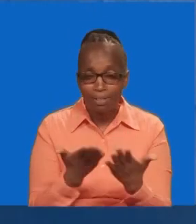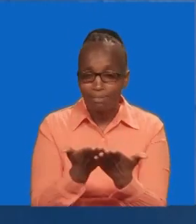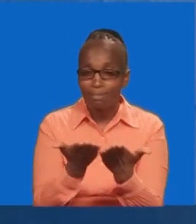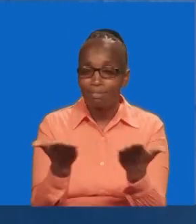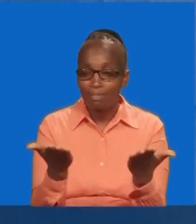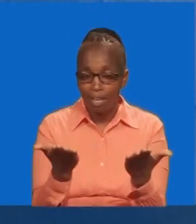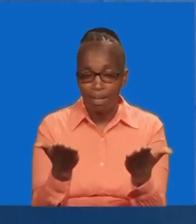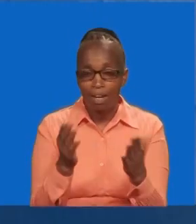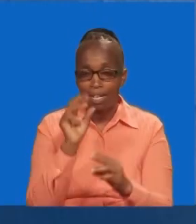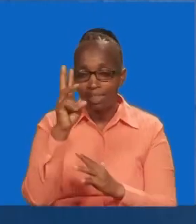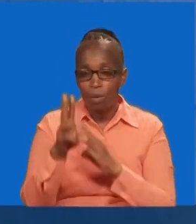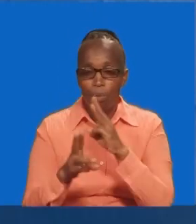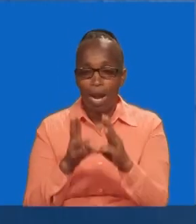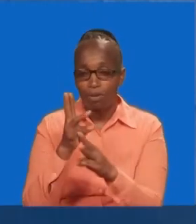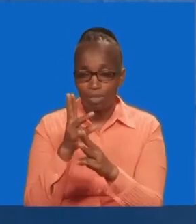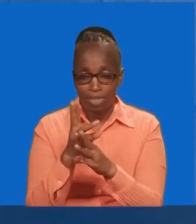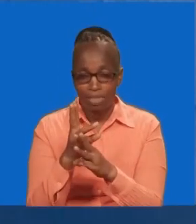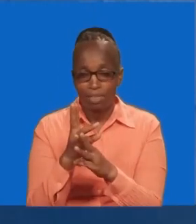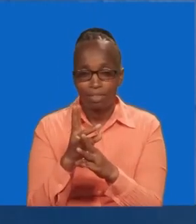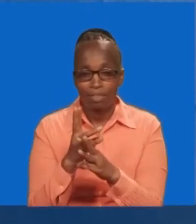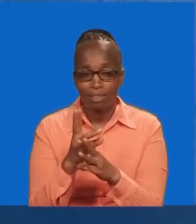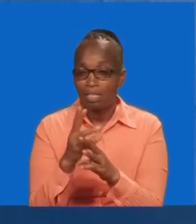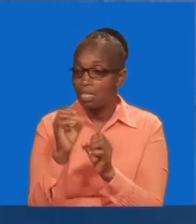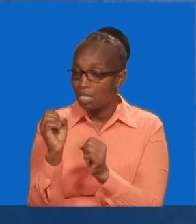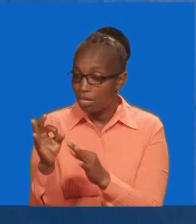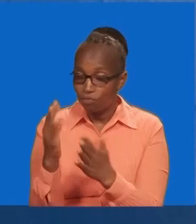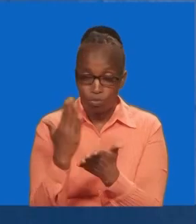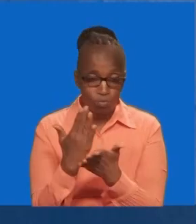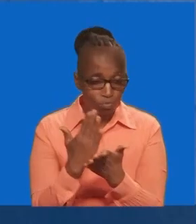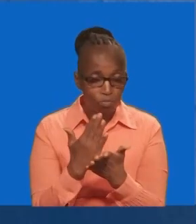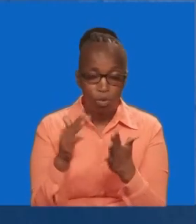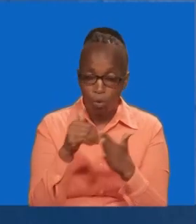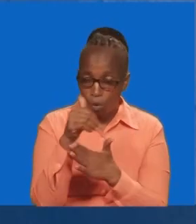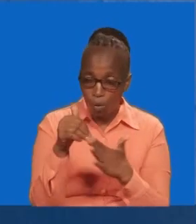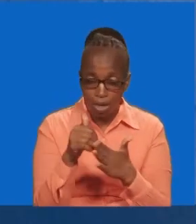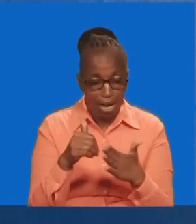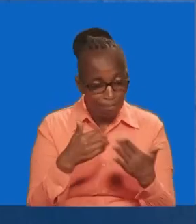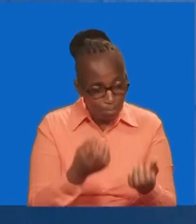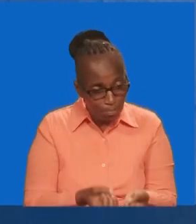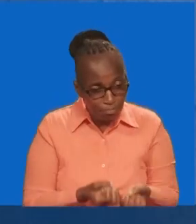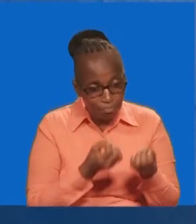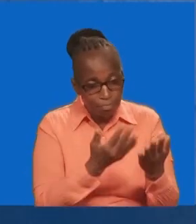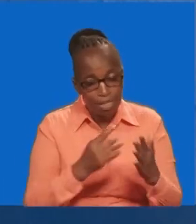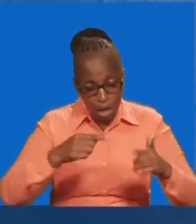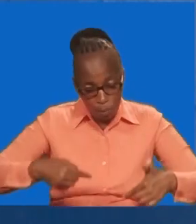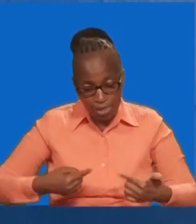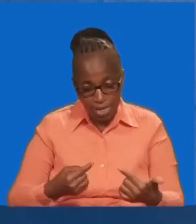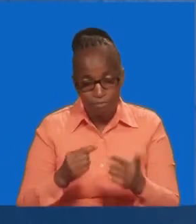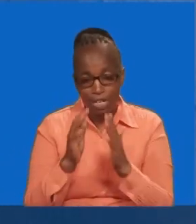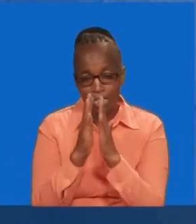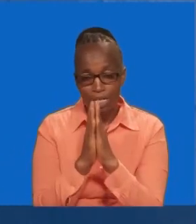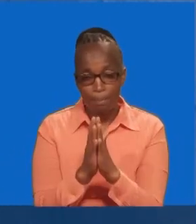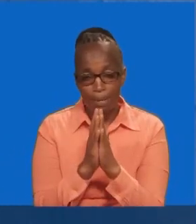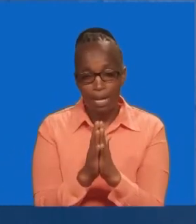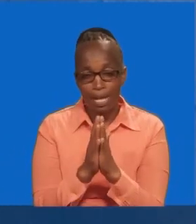environments, tunapata ya kwamba ni kwamba atuombi. Maana tungekuwa tumejipeana vizuri katika hali hii ya